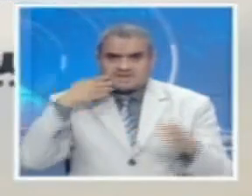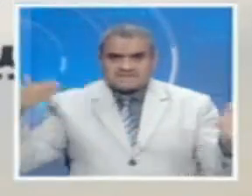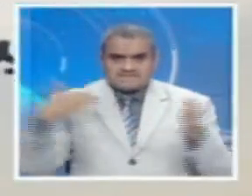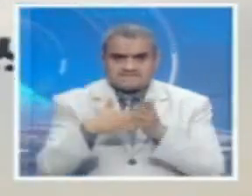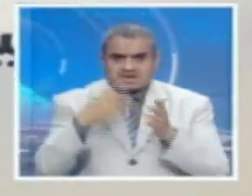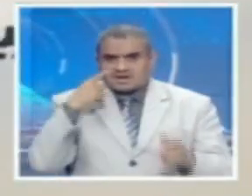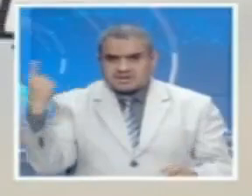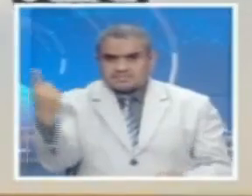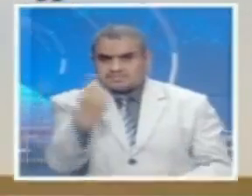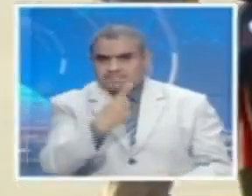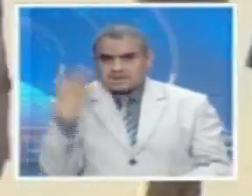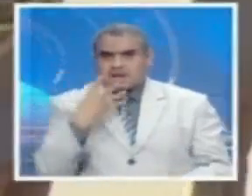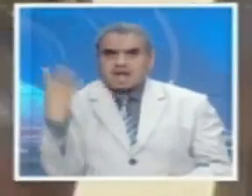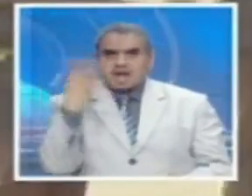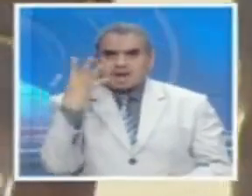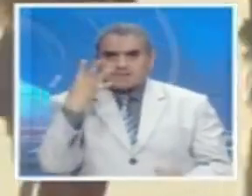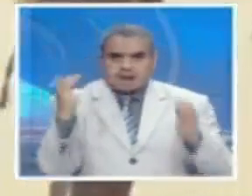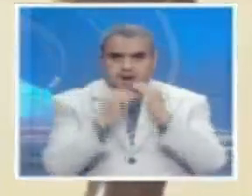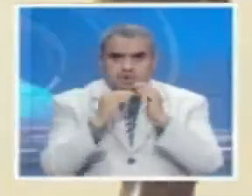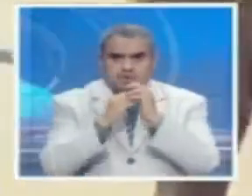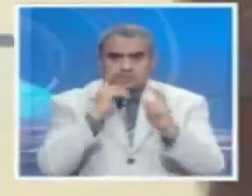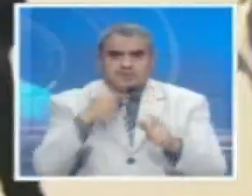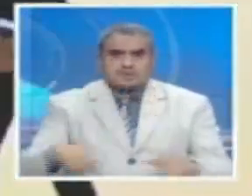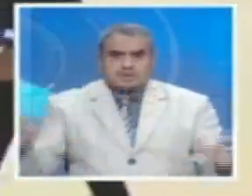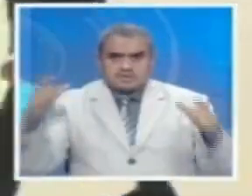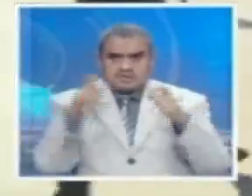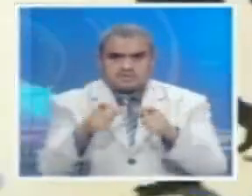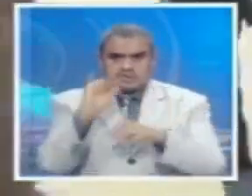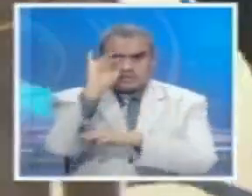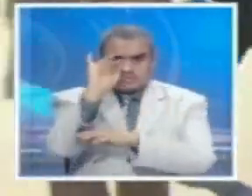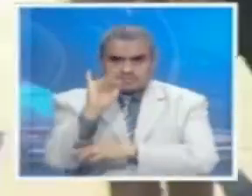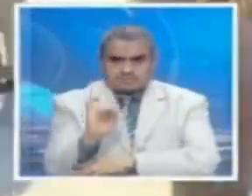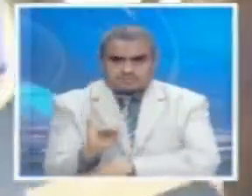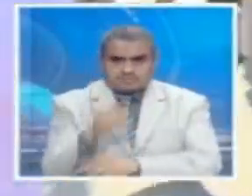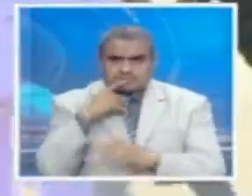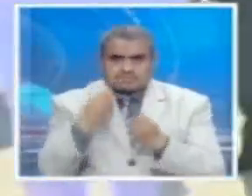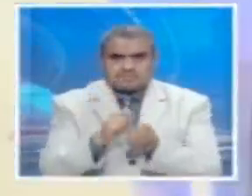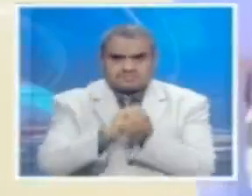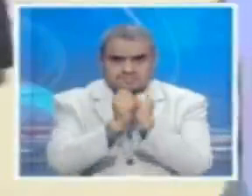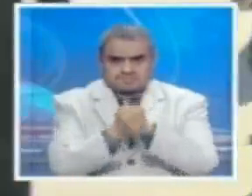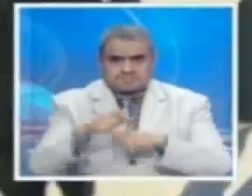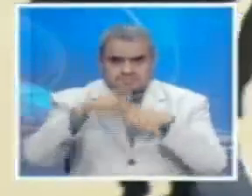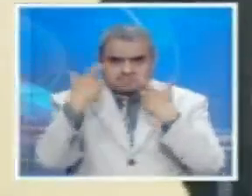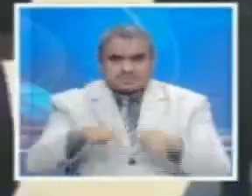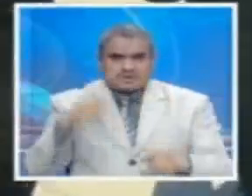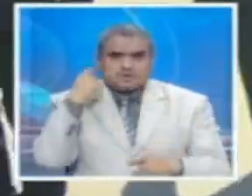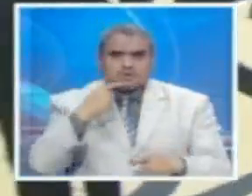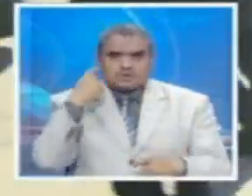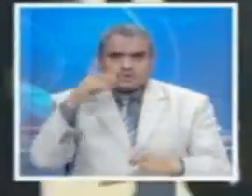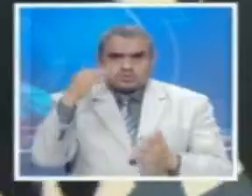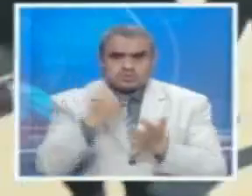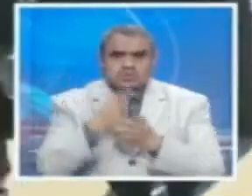في ختام زيارة استغرقت 4 أيام، شارك خلالها في مؤتمر دعم المرحلة الانتقالية في